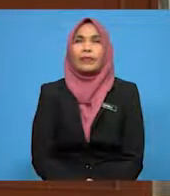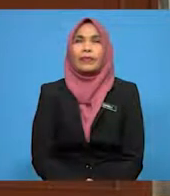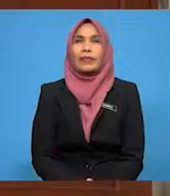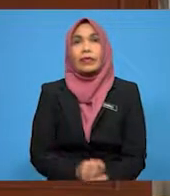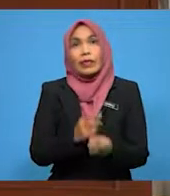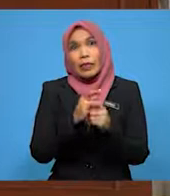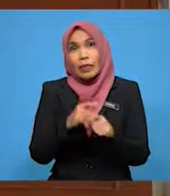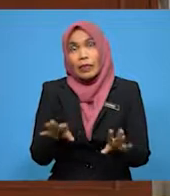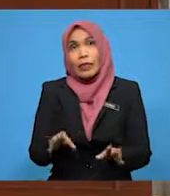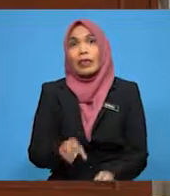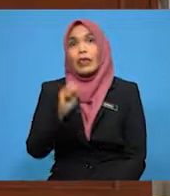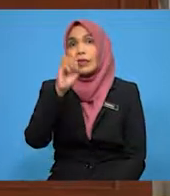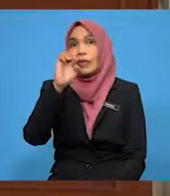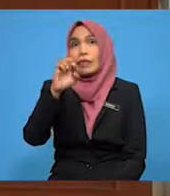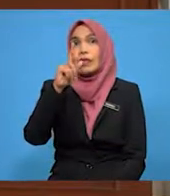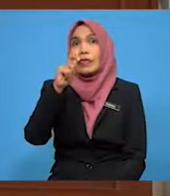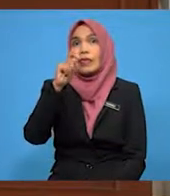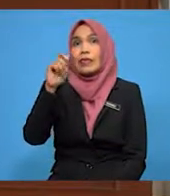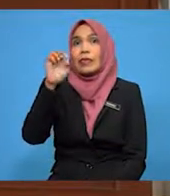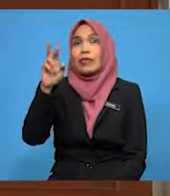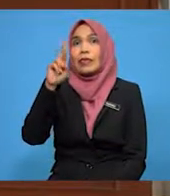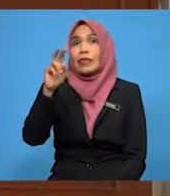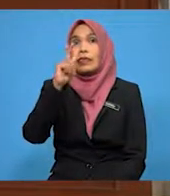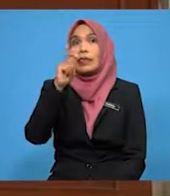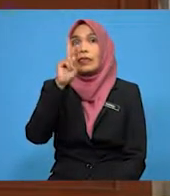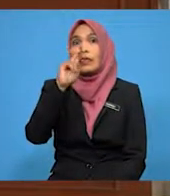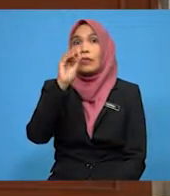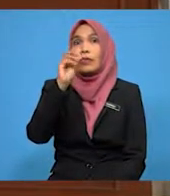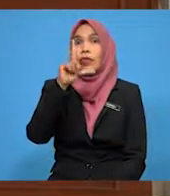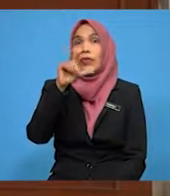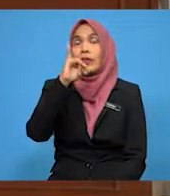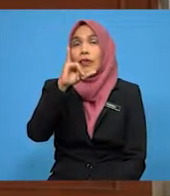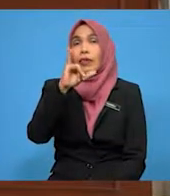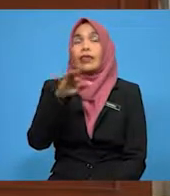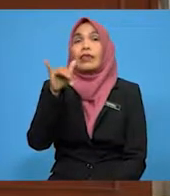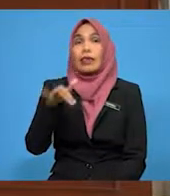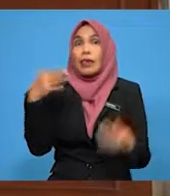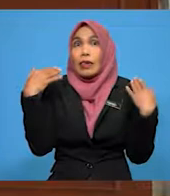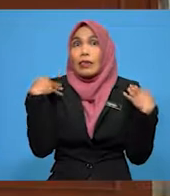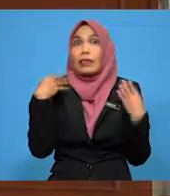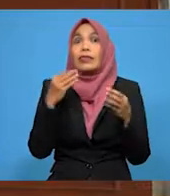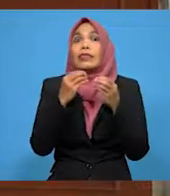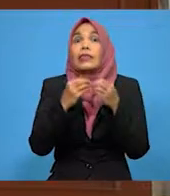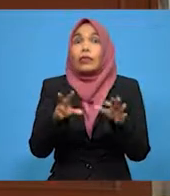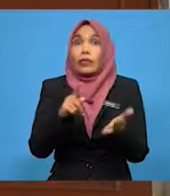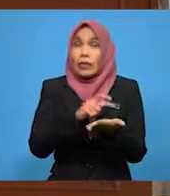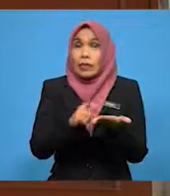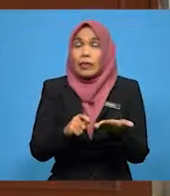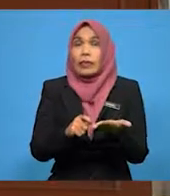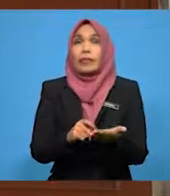Setelah seta troli yang mengandungi telur tetasan dimasukkan ke dalam seta dan disambungkan kepada